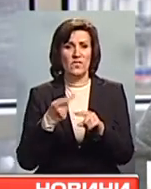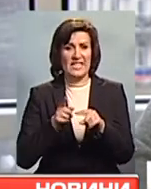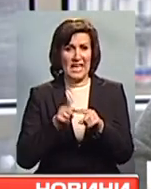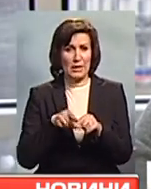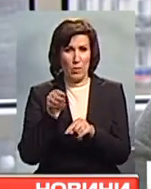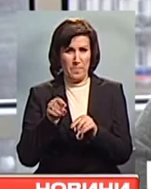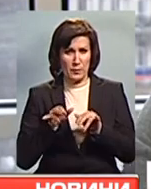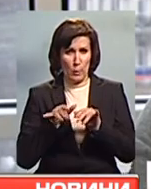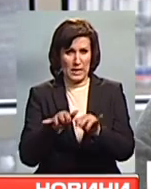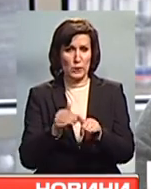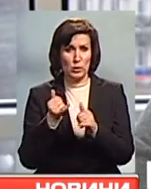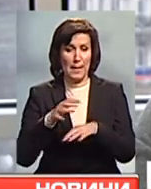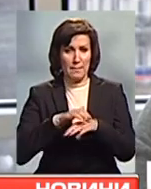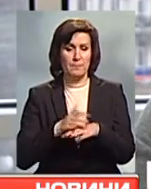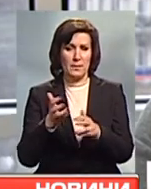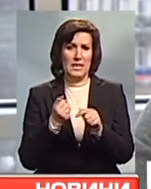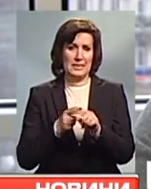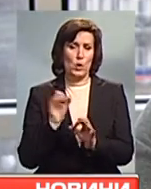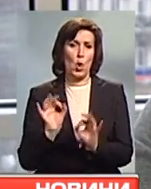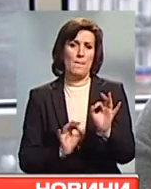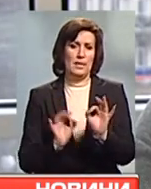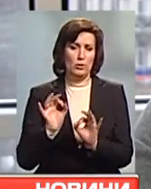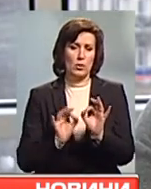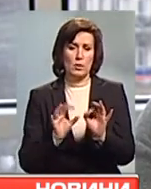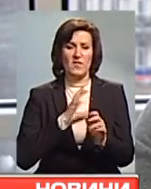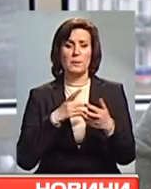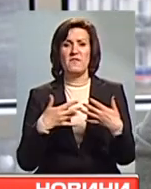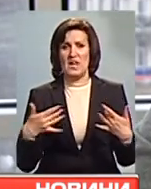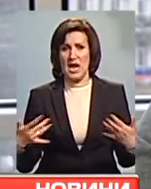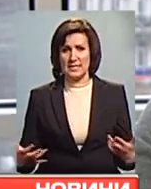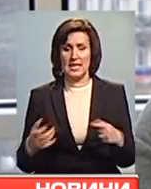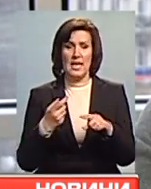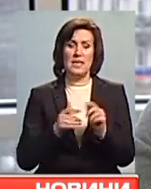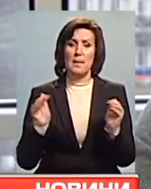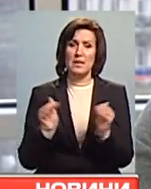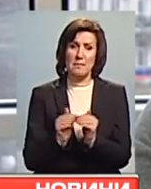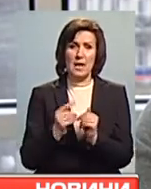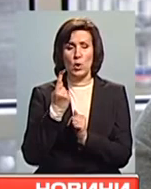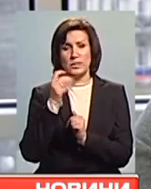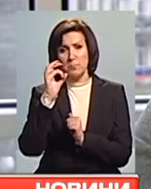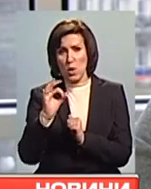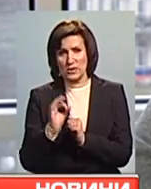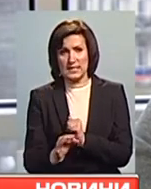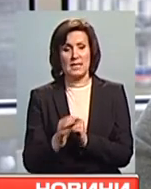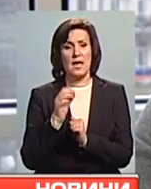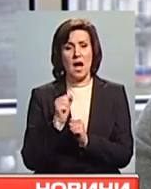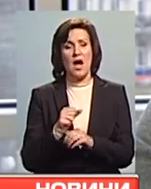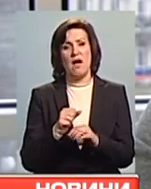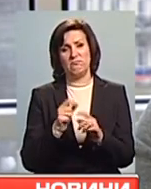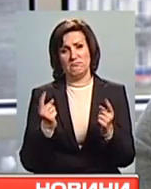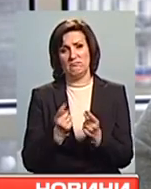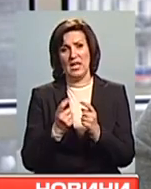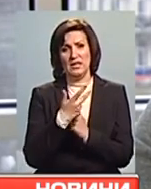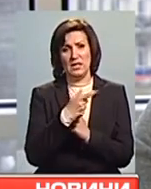цю операцію для банка, він бере завжди за це комісію. Комісії бувають різні. Це мінімально там 1%, а стандартно